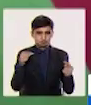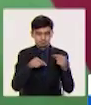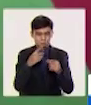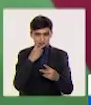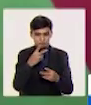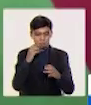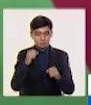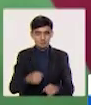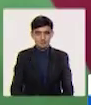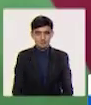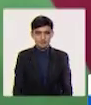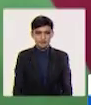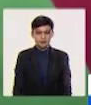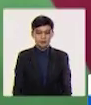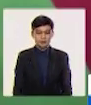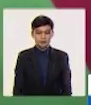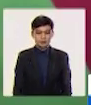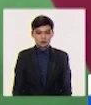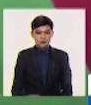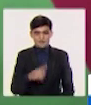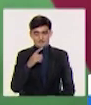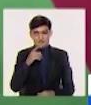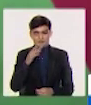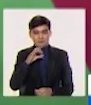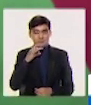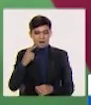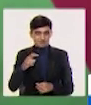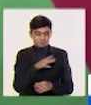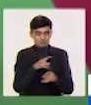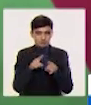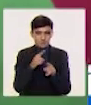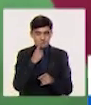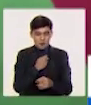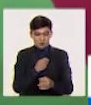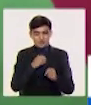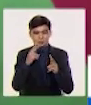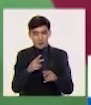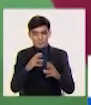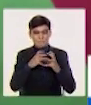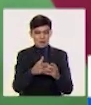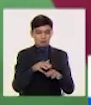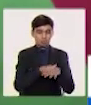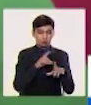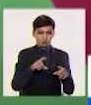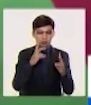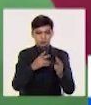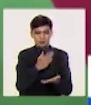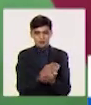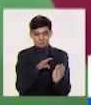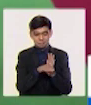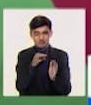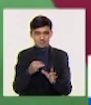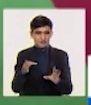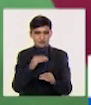болады. Бүгін шәһәр жаудың шабуылы салдарынан әскерлер мен бейбіт тұрғындар арасында жарақаттанғандар бар. Олардың